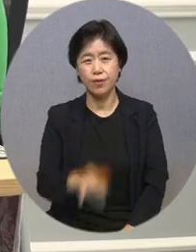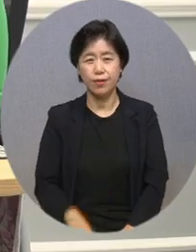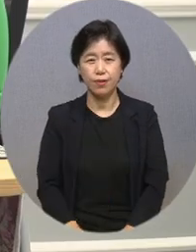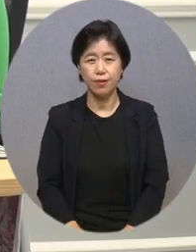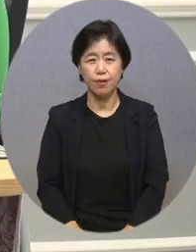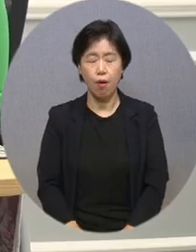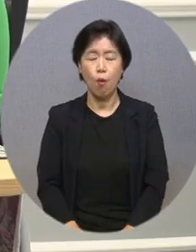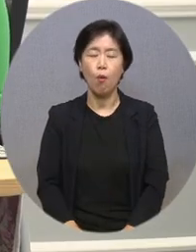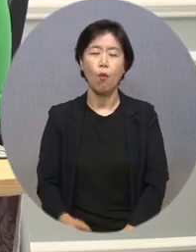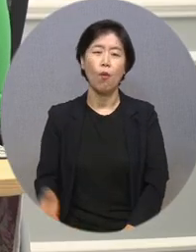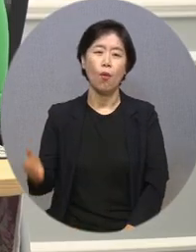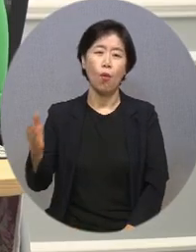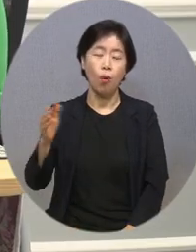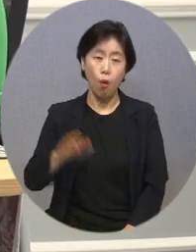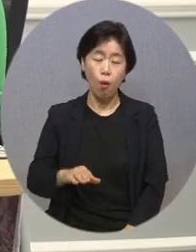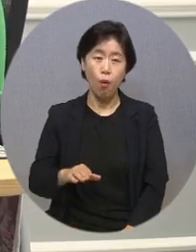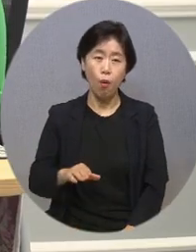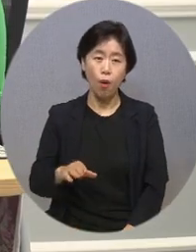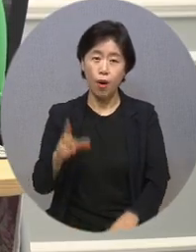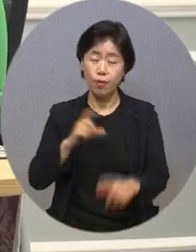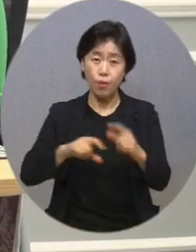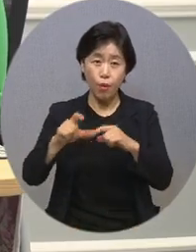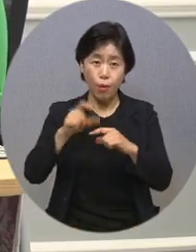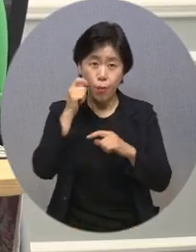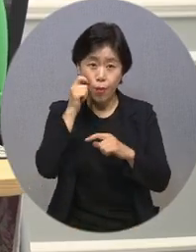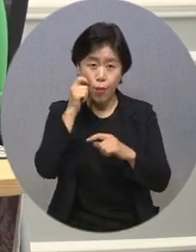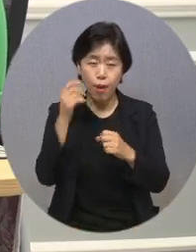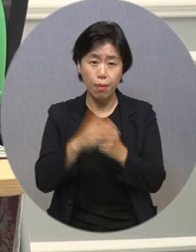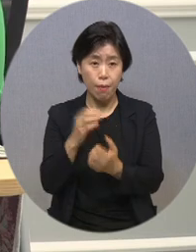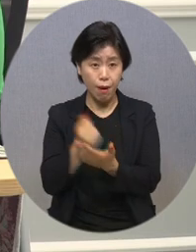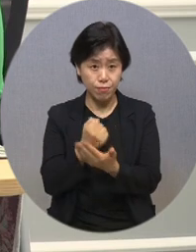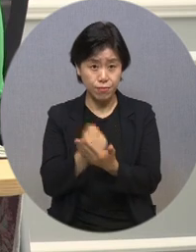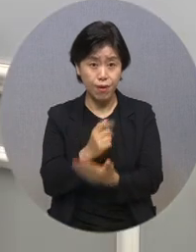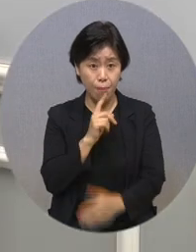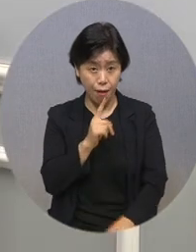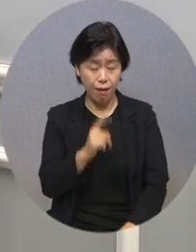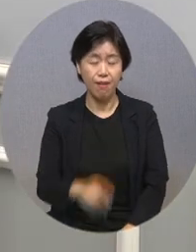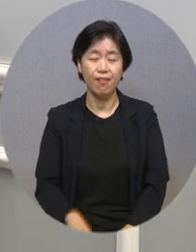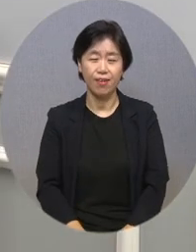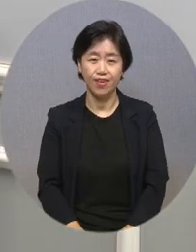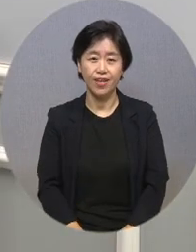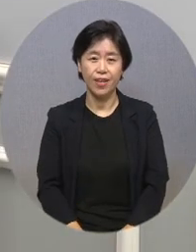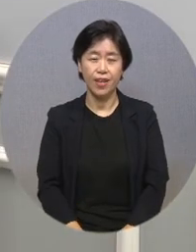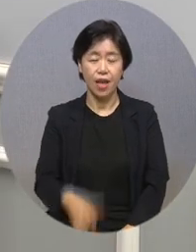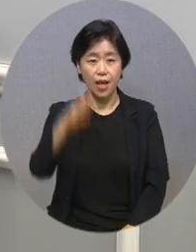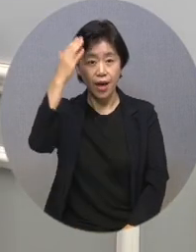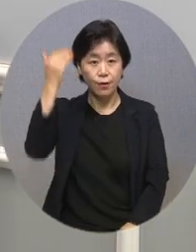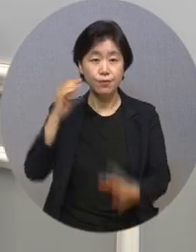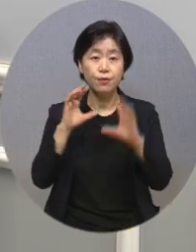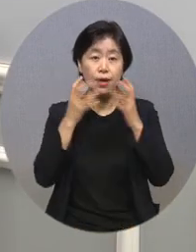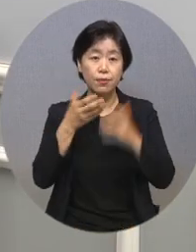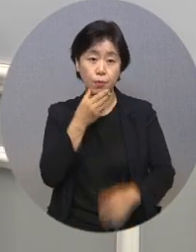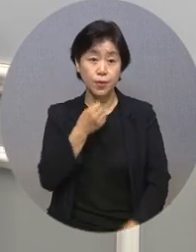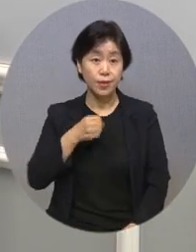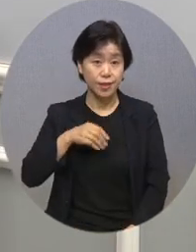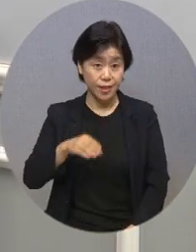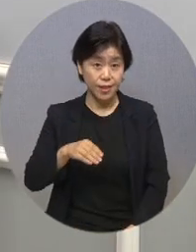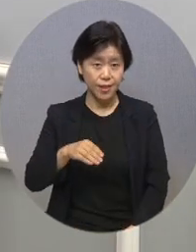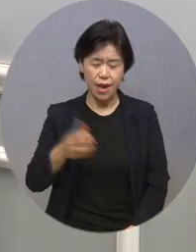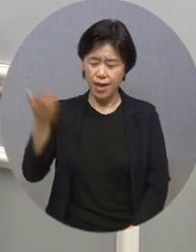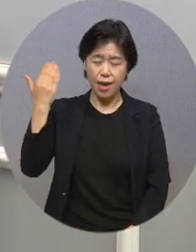활동을 하셨는데도 더 하지 못한 게 아쉽다. 네. 그런 말씀을 해주셨는데 네. 우리나라 아동복지 뭐 예전부터 많은